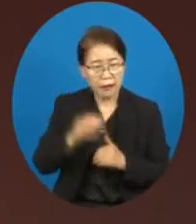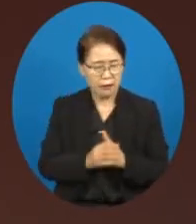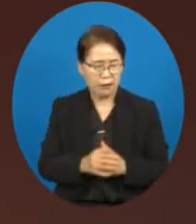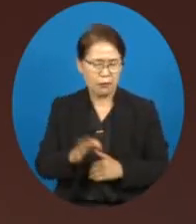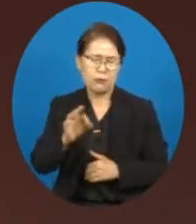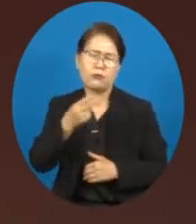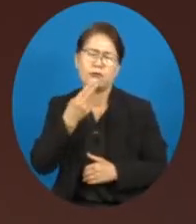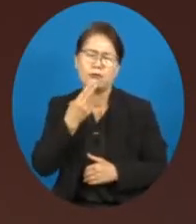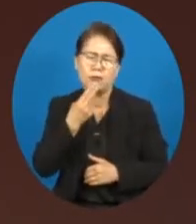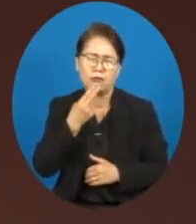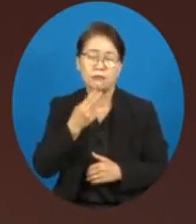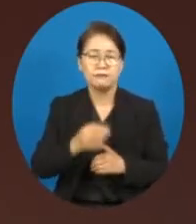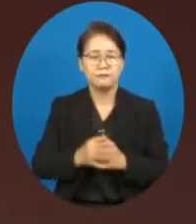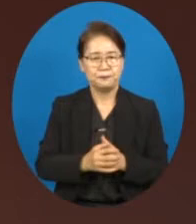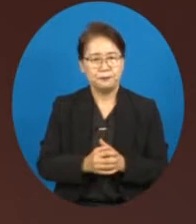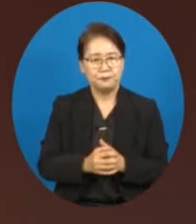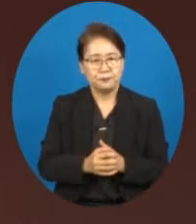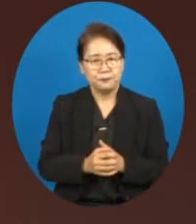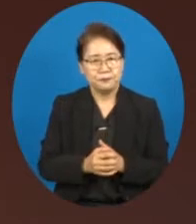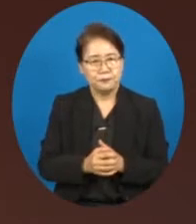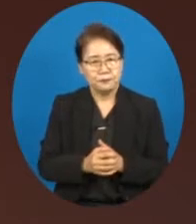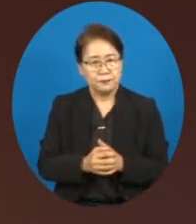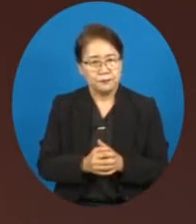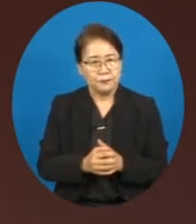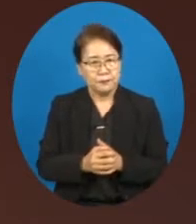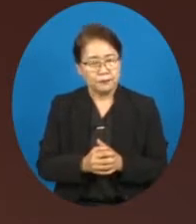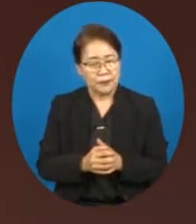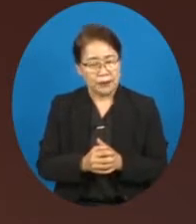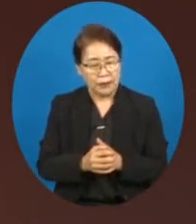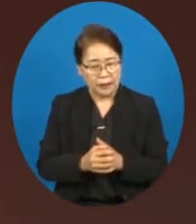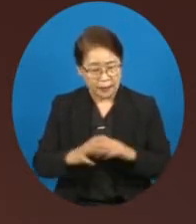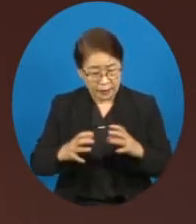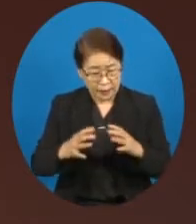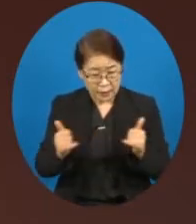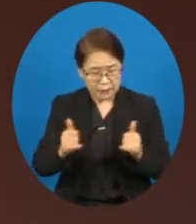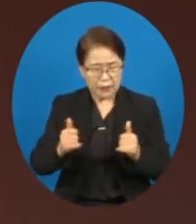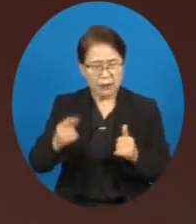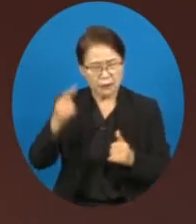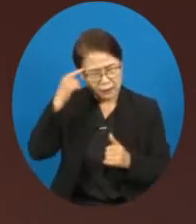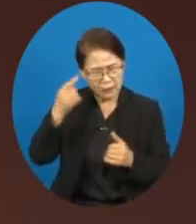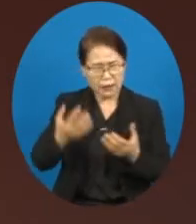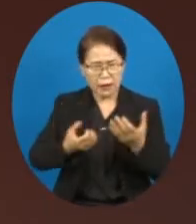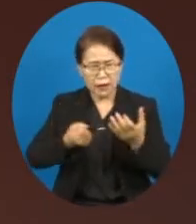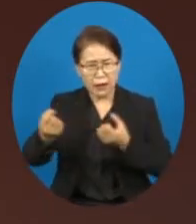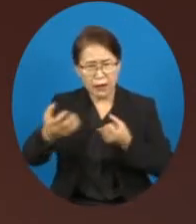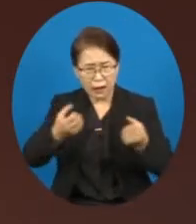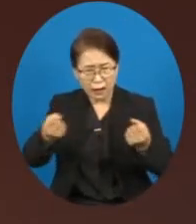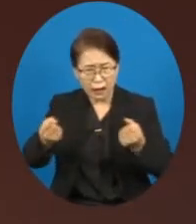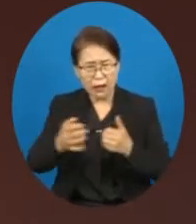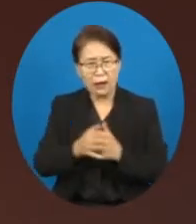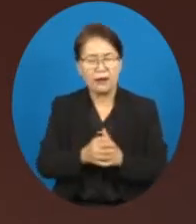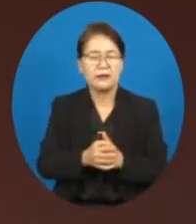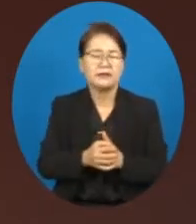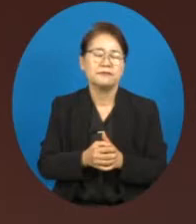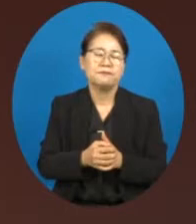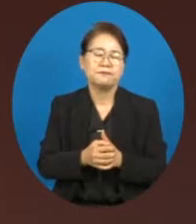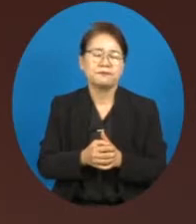어려움이 있었습니다. 다음에는 국론이 분열됐습니다. 짓더라도 나중에 짓지 않은 사람들이